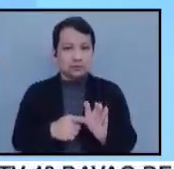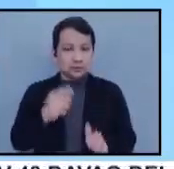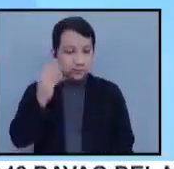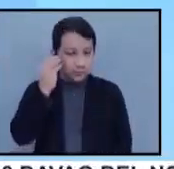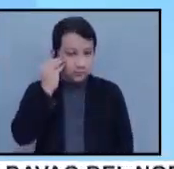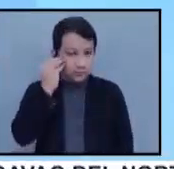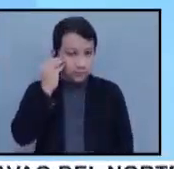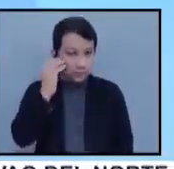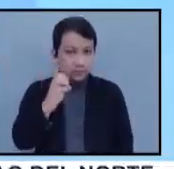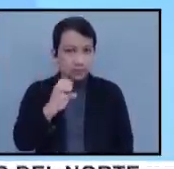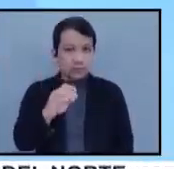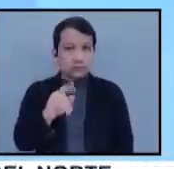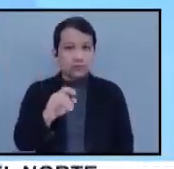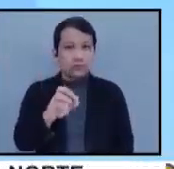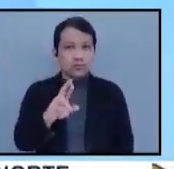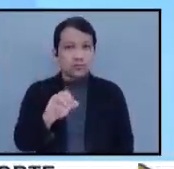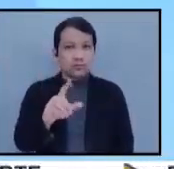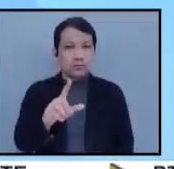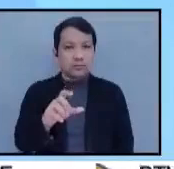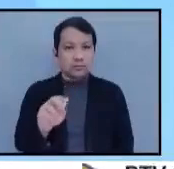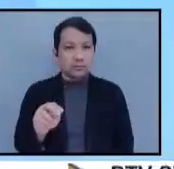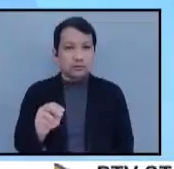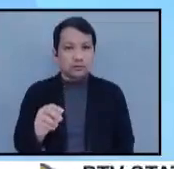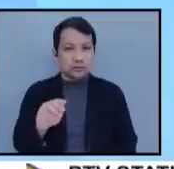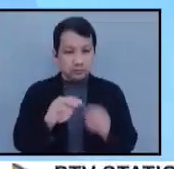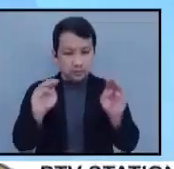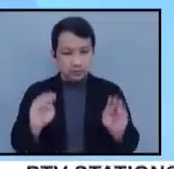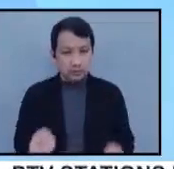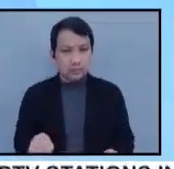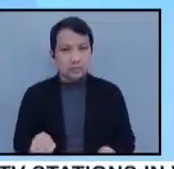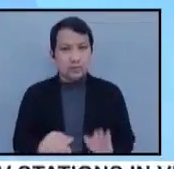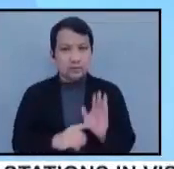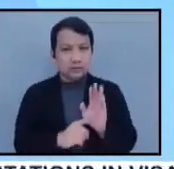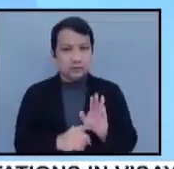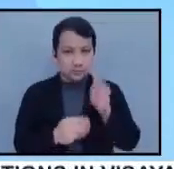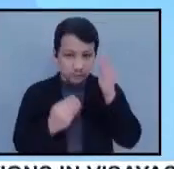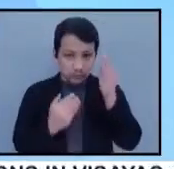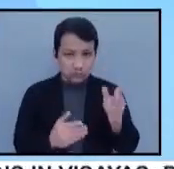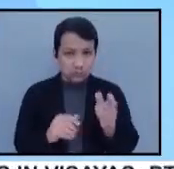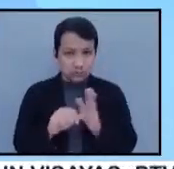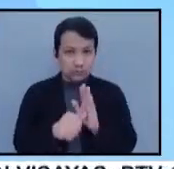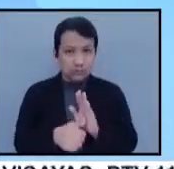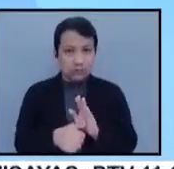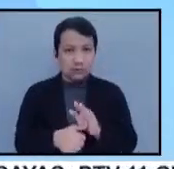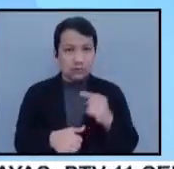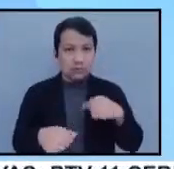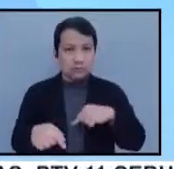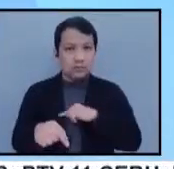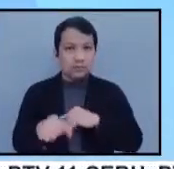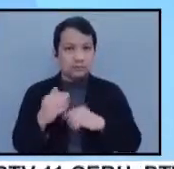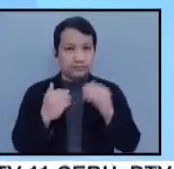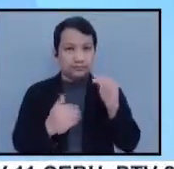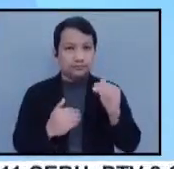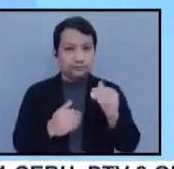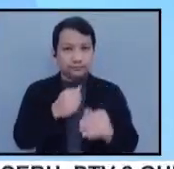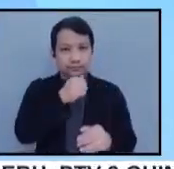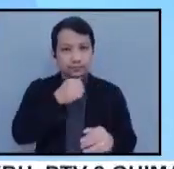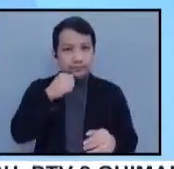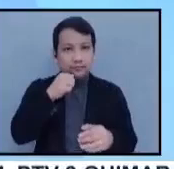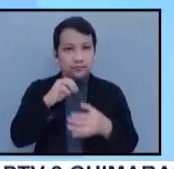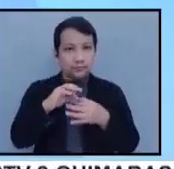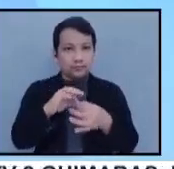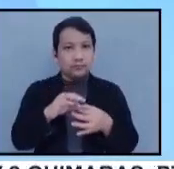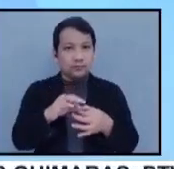Estuardo Roldan Barilla sa Malacanang. Binigyang diin ng Pangulo na hindi lang dapat limitado sa agrikultura ang ugnayan ng Pilipinas